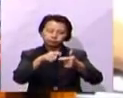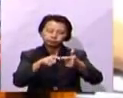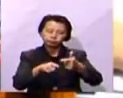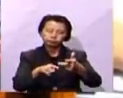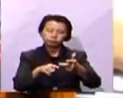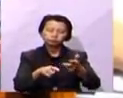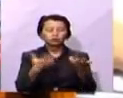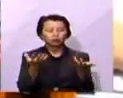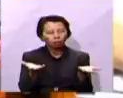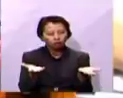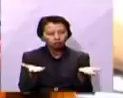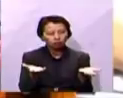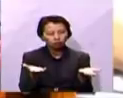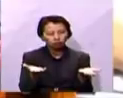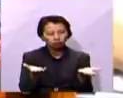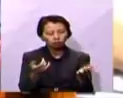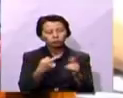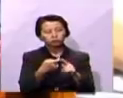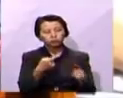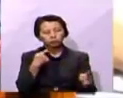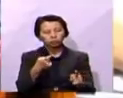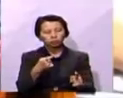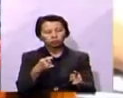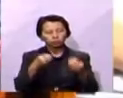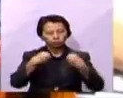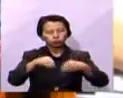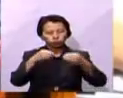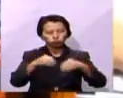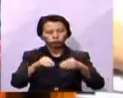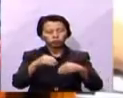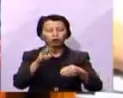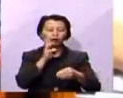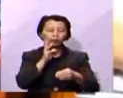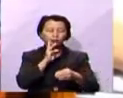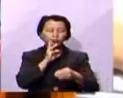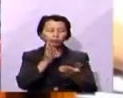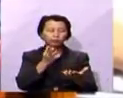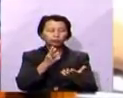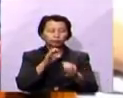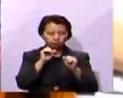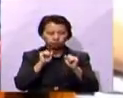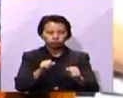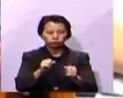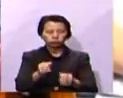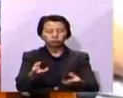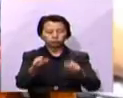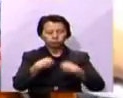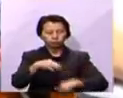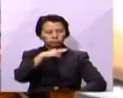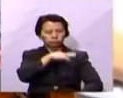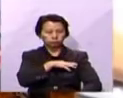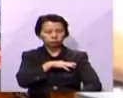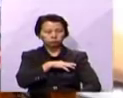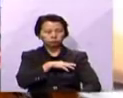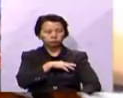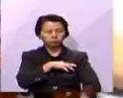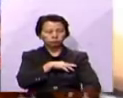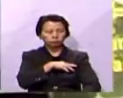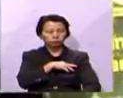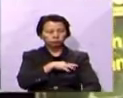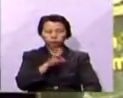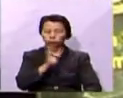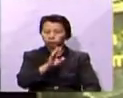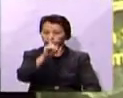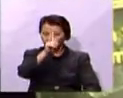bagaimana dari segi soal penjualan itu dapat memanfaatkan bukan hanya satu